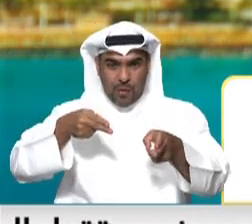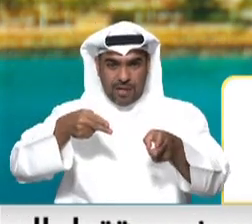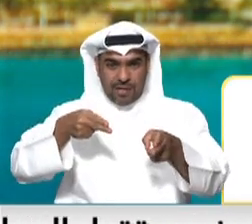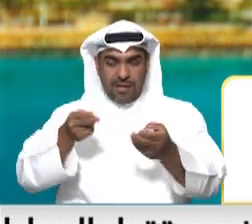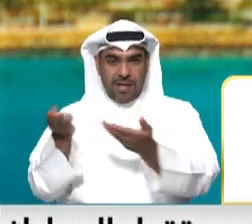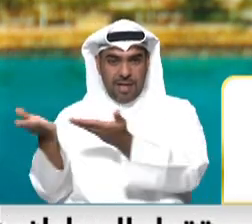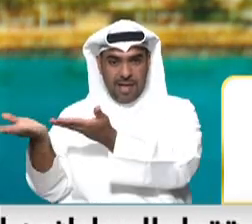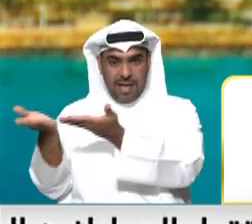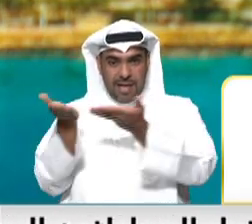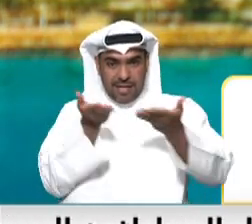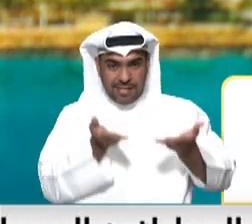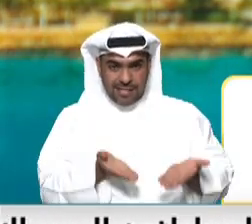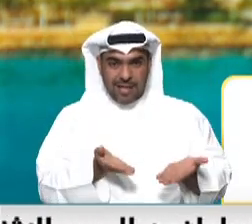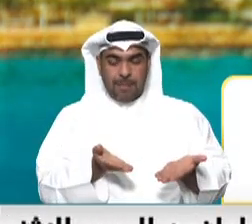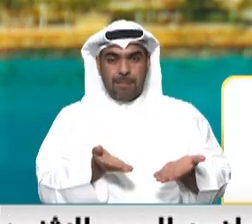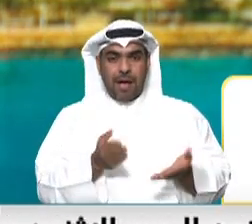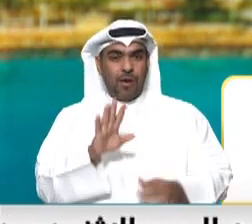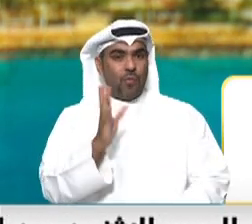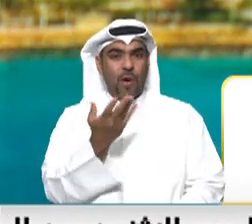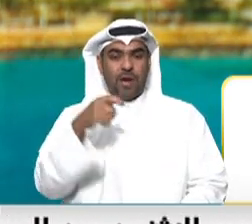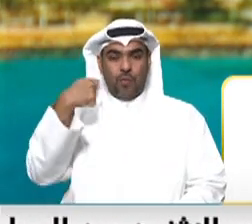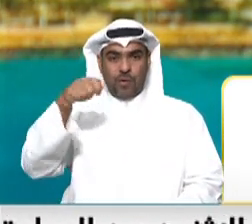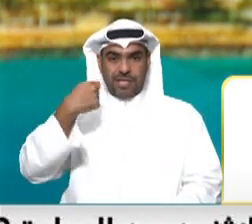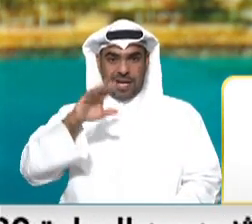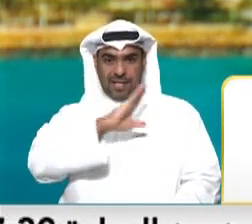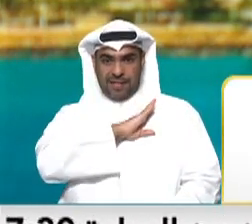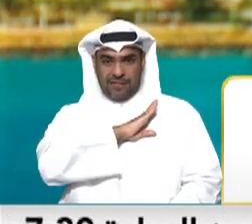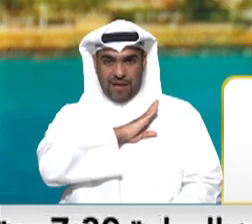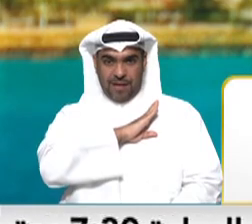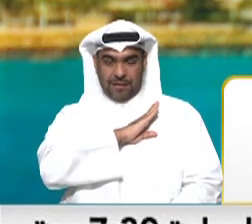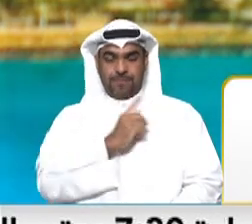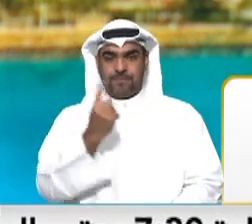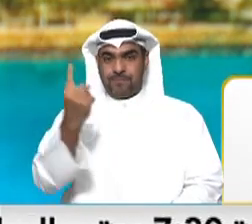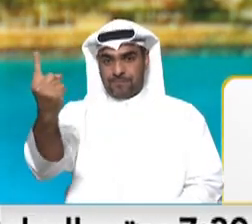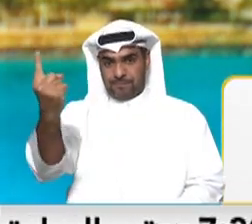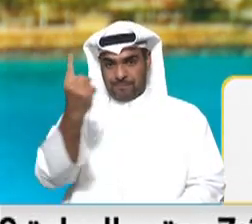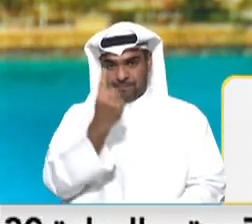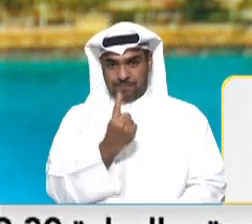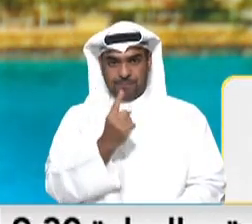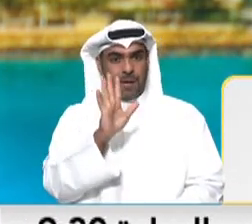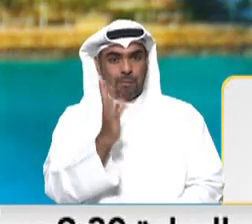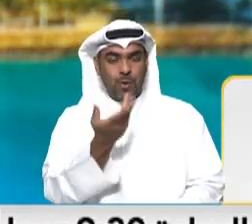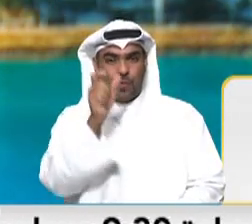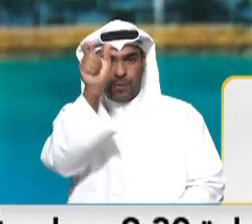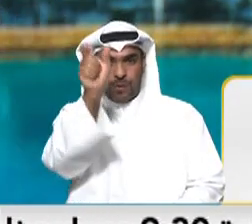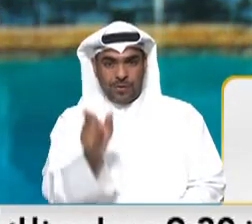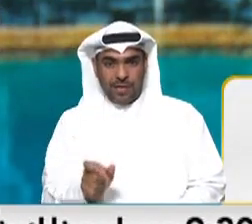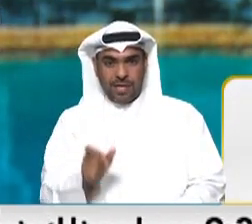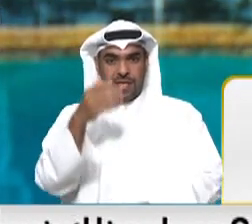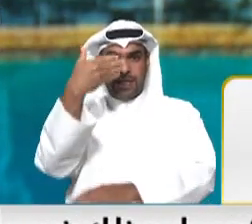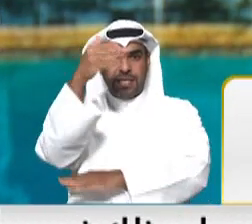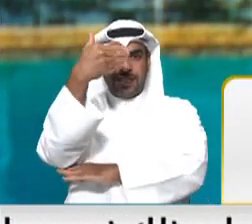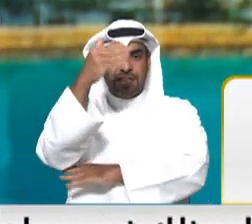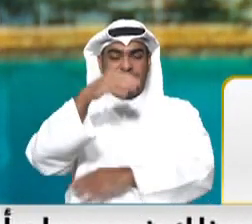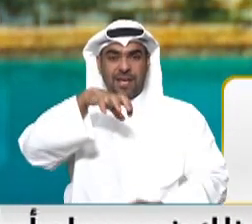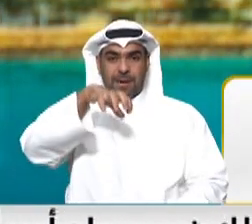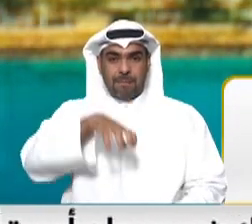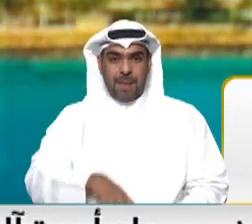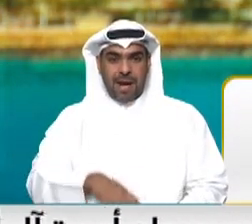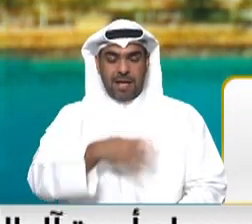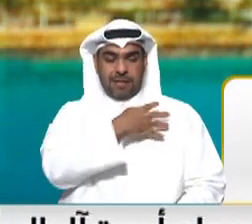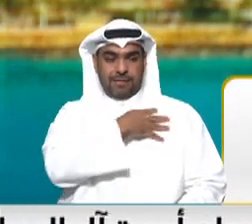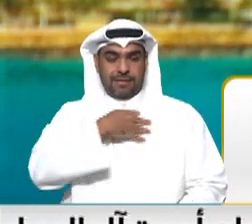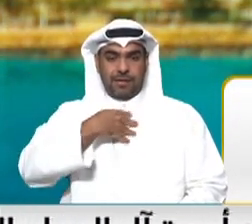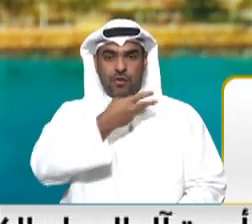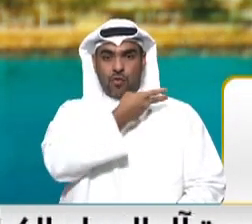بمكتبه في وزاره الدفاع اليوم كلا على حده سعاده سفير جمهوريه كرواتيا اسير مو